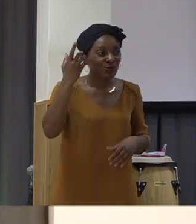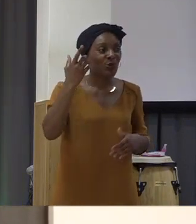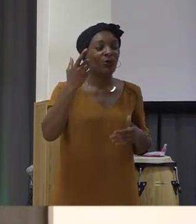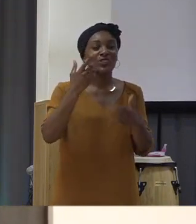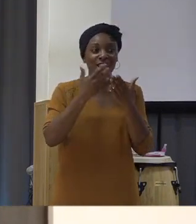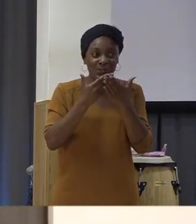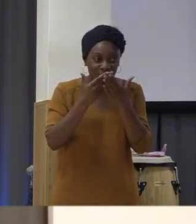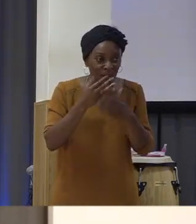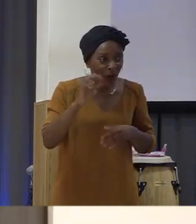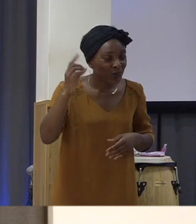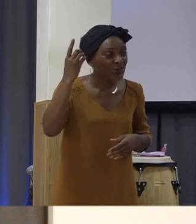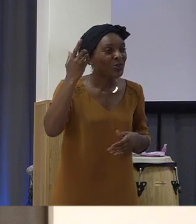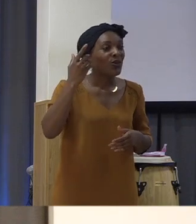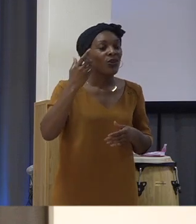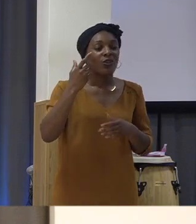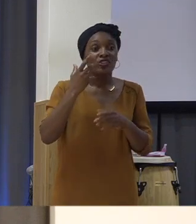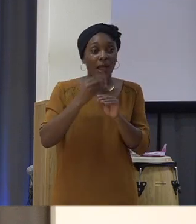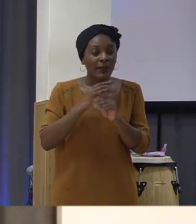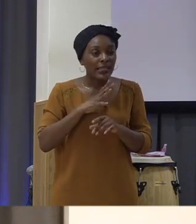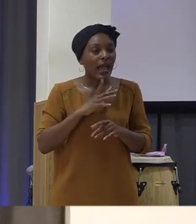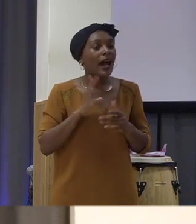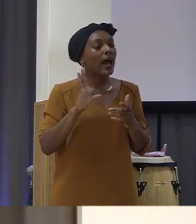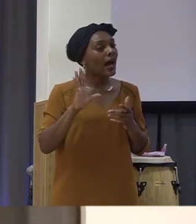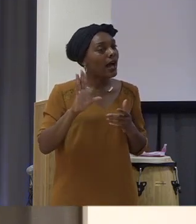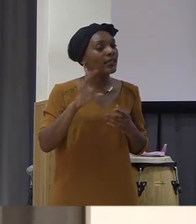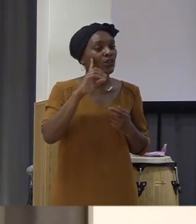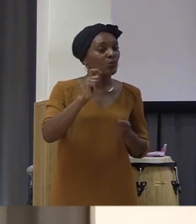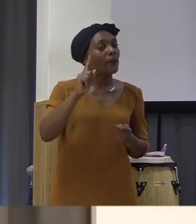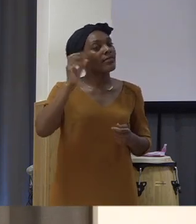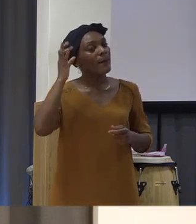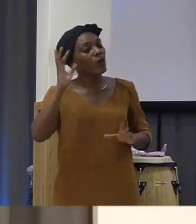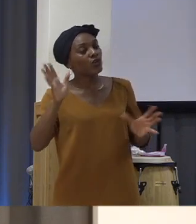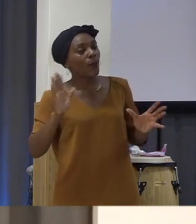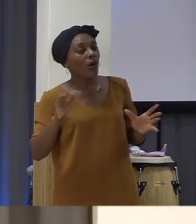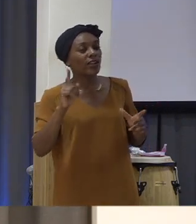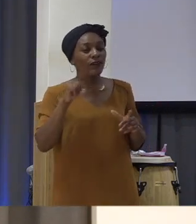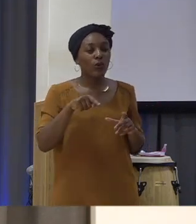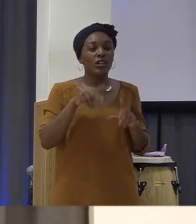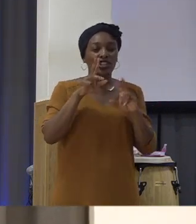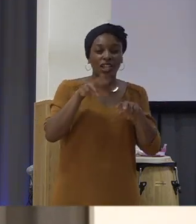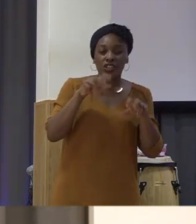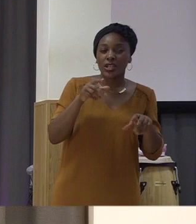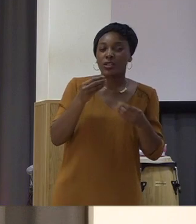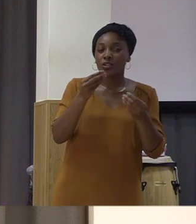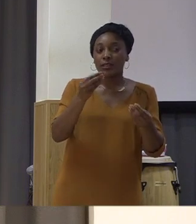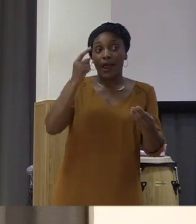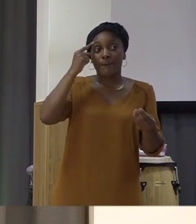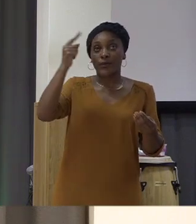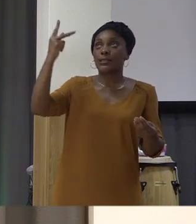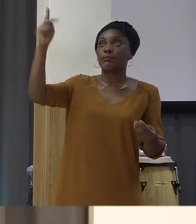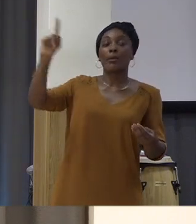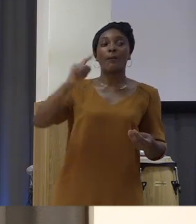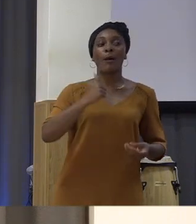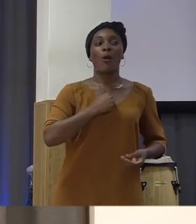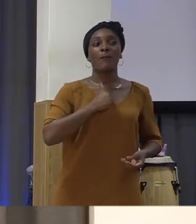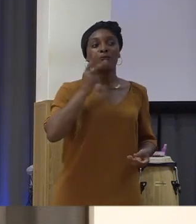la parole de Dieu, mais j'ai appris qu'il y avait aussi des principes lorsqu'on apporte la parole de Dieu. On cherche toujours à apporter la pensée du Seigneur, non